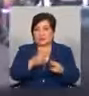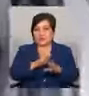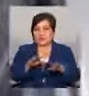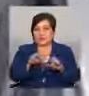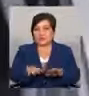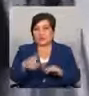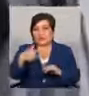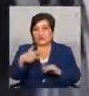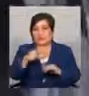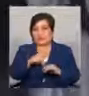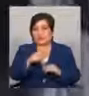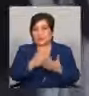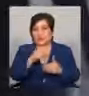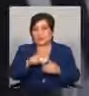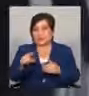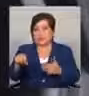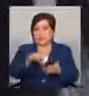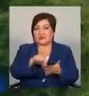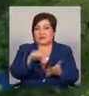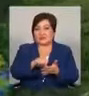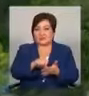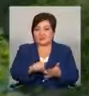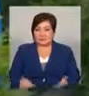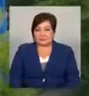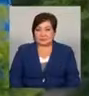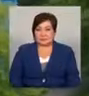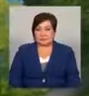30 шақты адам қатысты. Оразай Нұртай, Мұраттай Жан, Оралхан Рахым, Алматы телеарнасы.